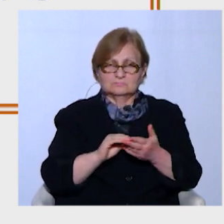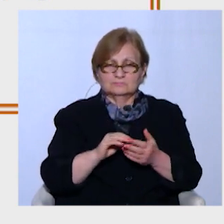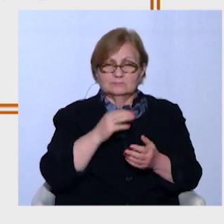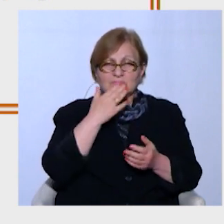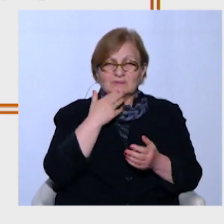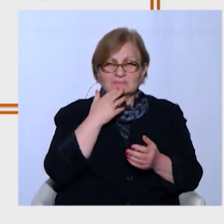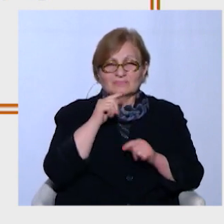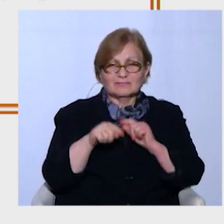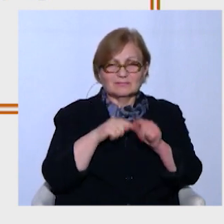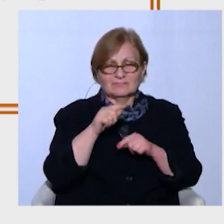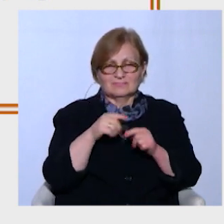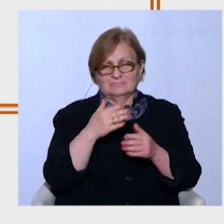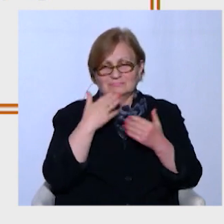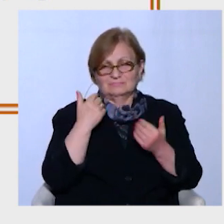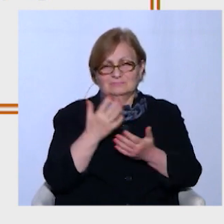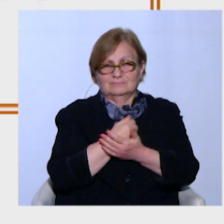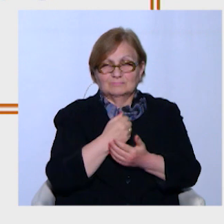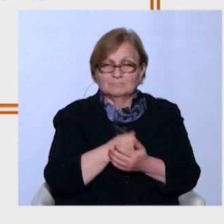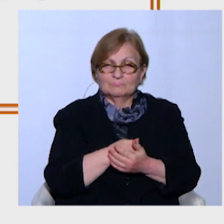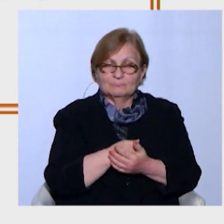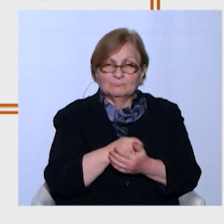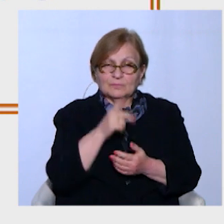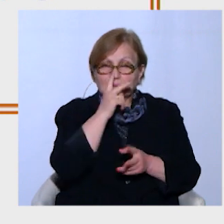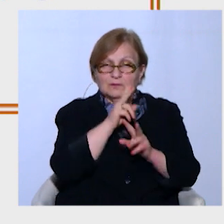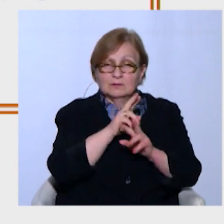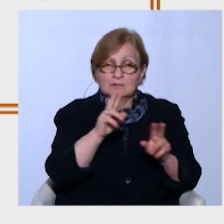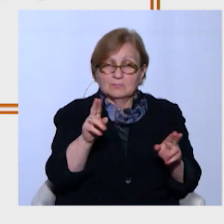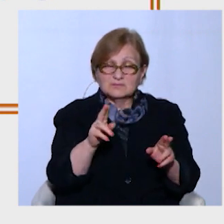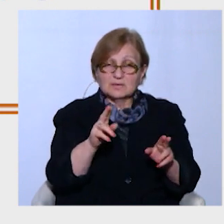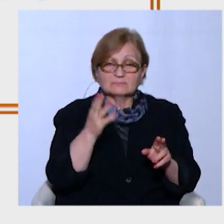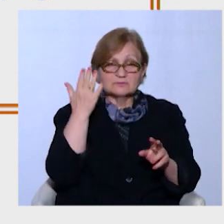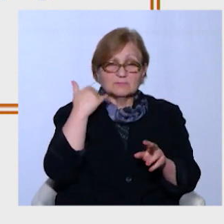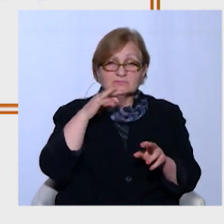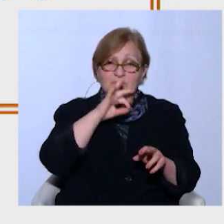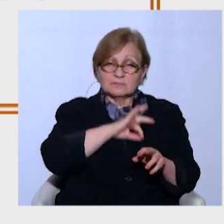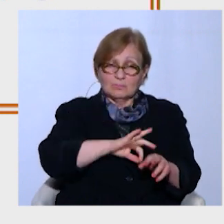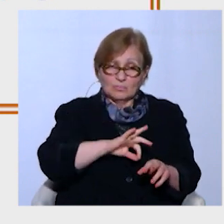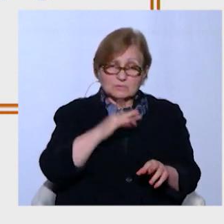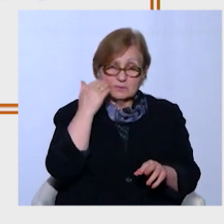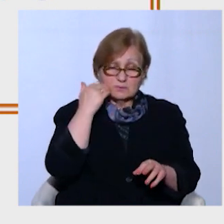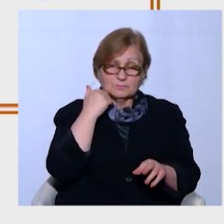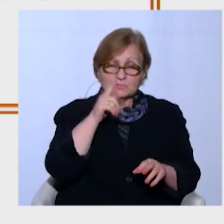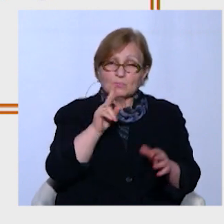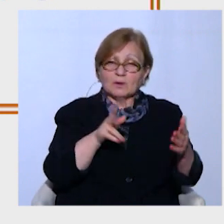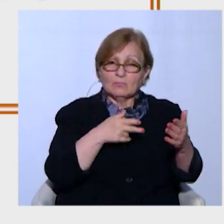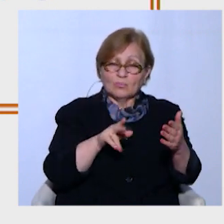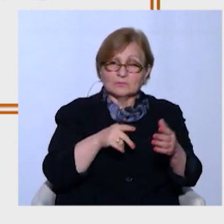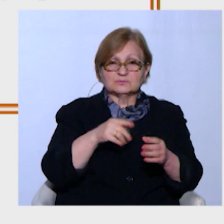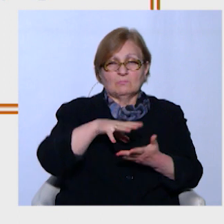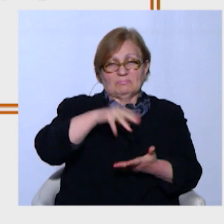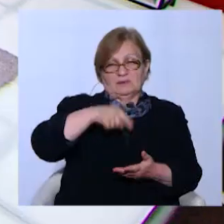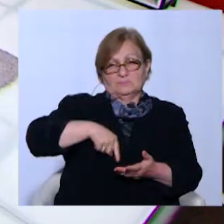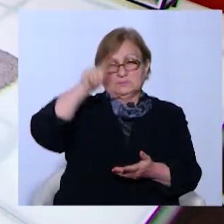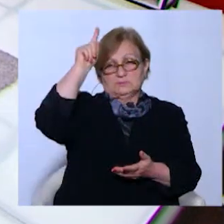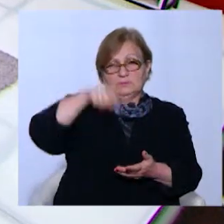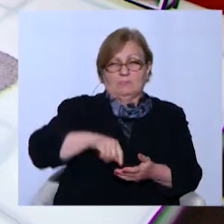ნაბიჯ ამოხსნით ამოცანა. ესე იგი, მსგავსება ძველად ეგვიპტეში გამოადგათ, რომ გამოიანგარიშებინათ პირამიდის სიმაღლე.